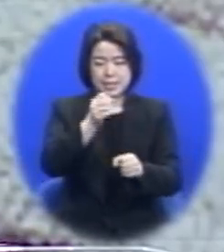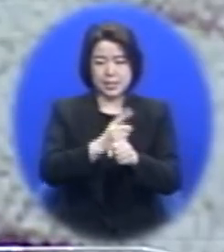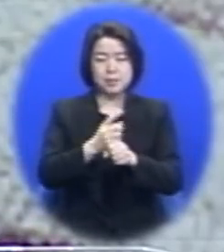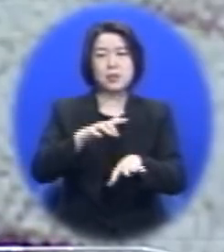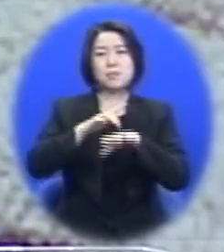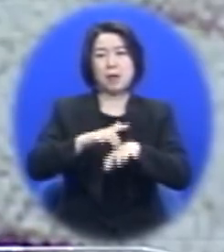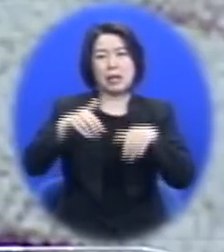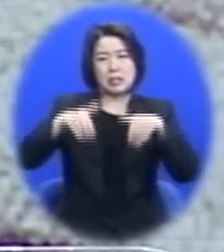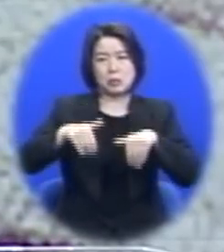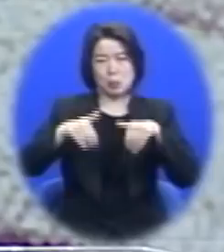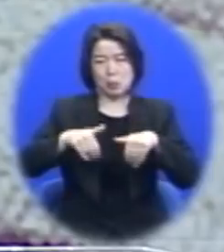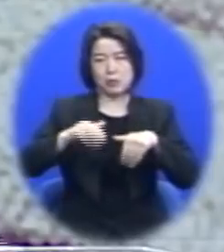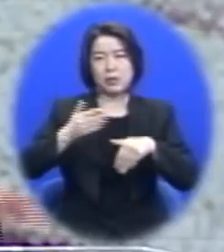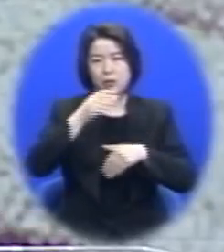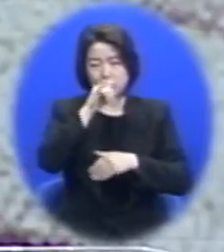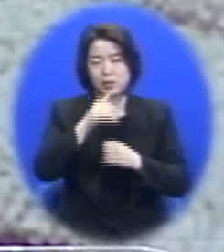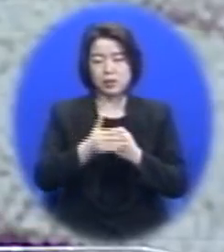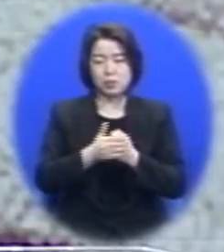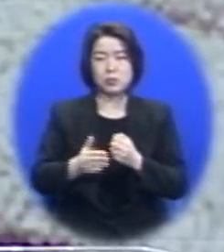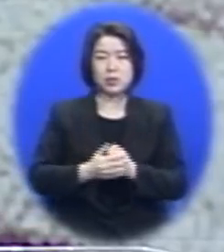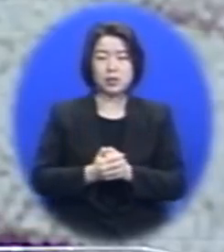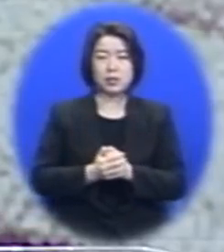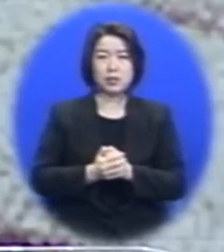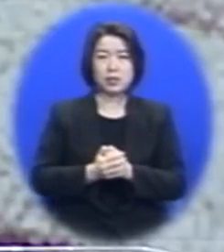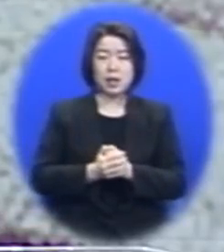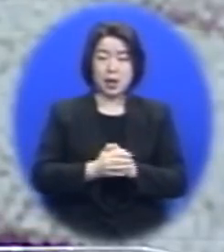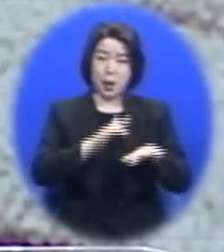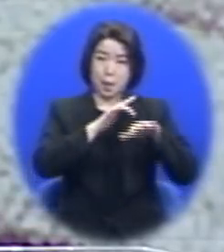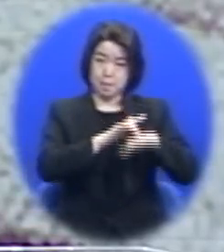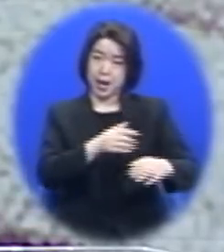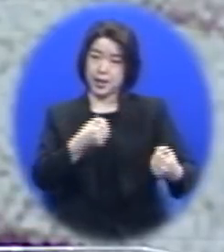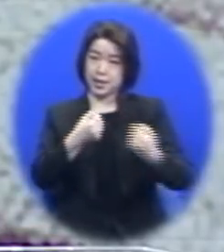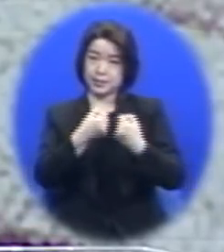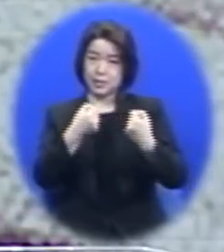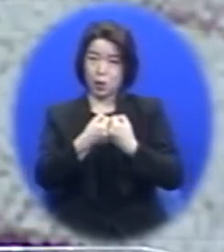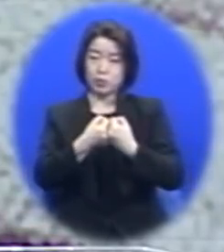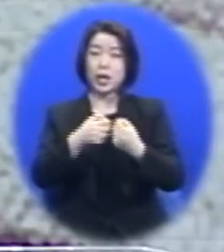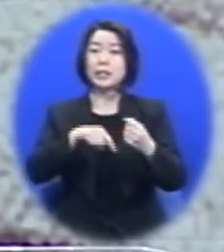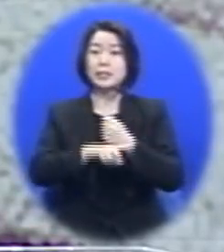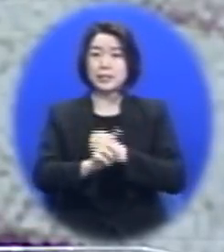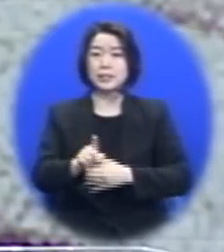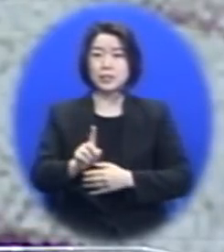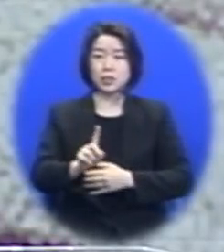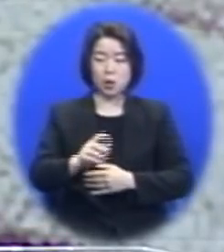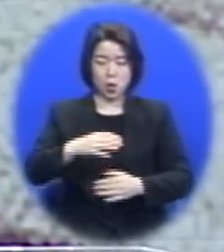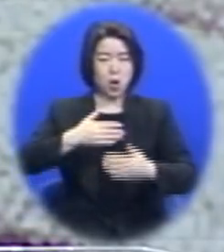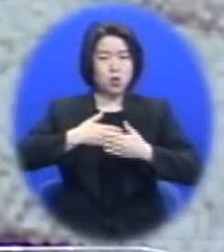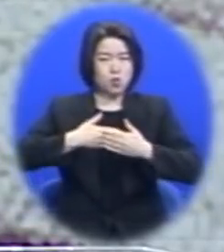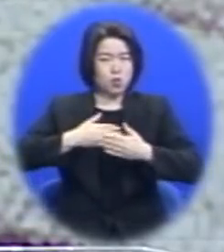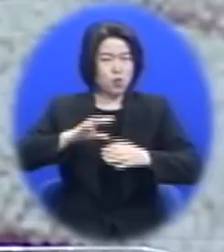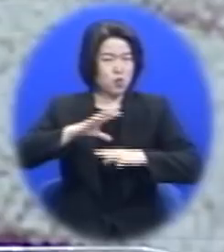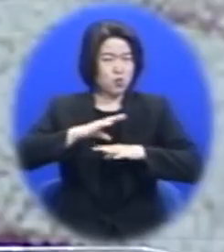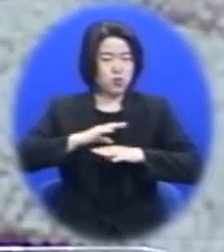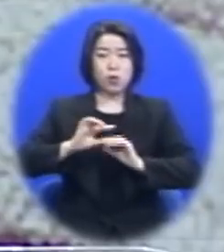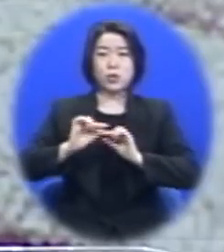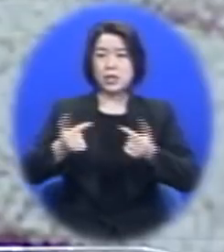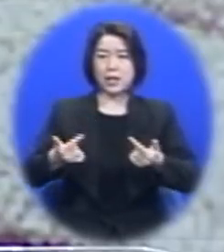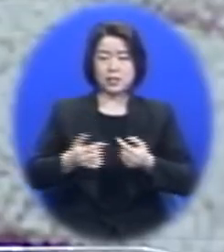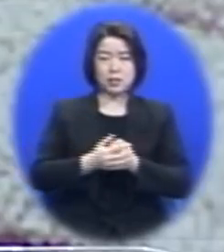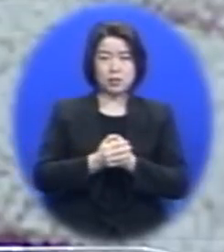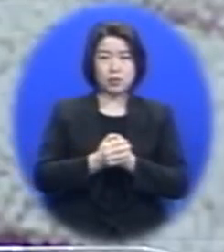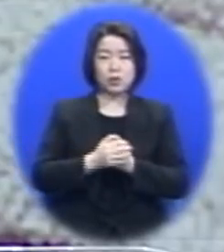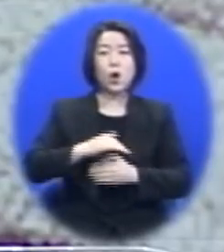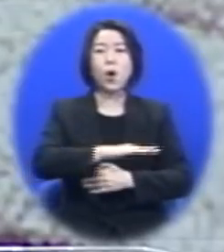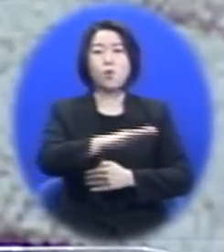니까 사실 마귀와 싸운다는 것은 건 두려운 일이 아니고 우리에게